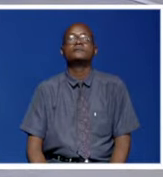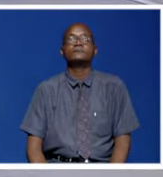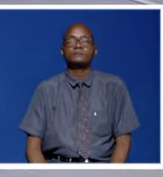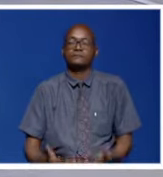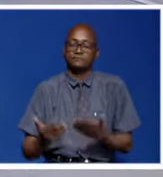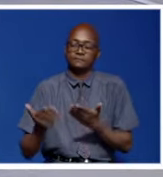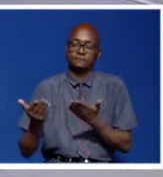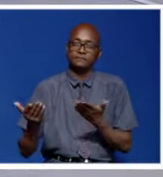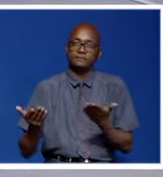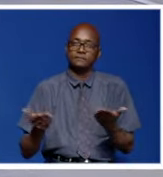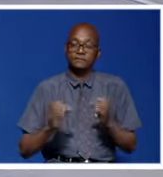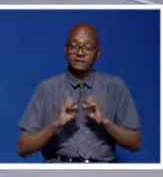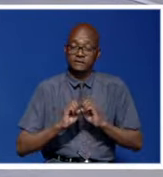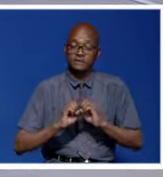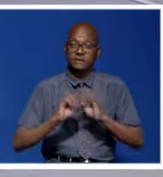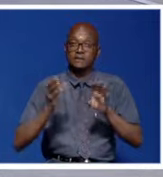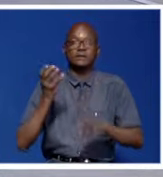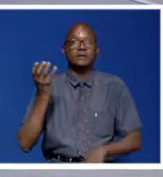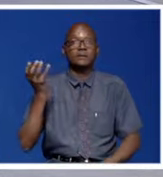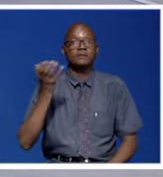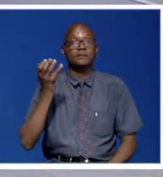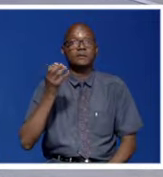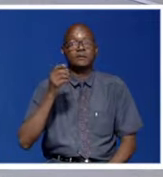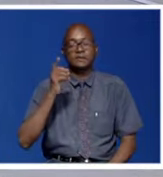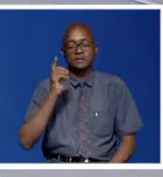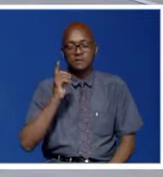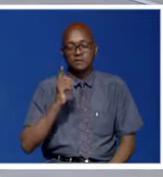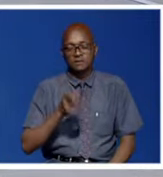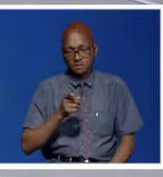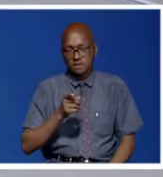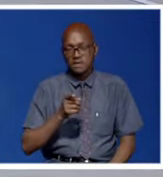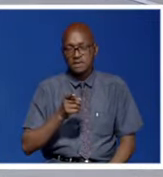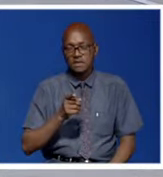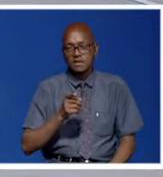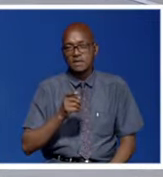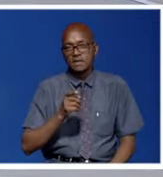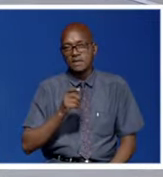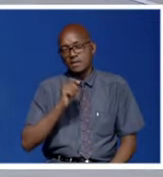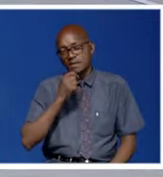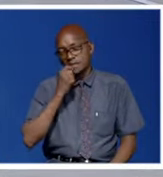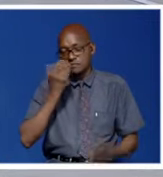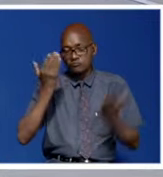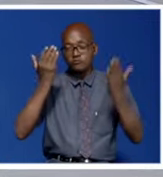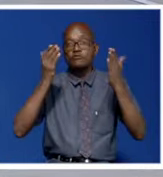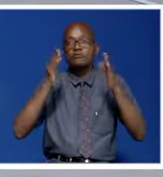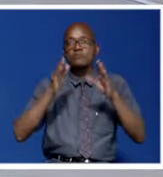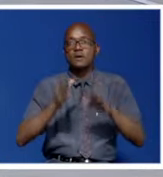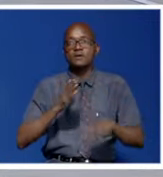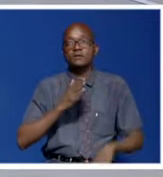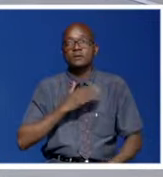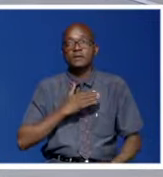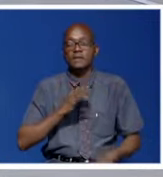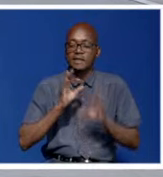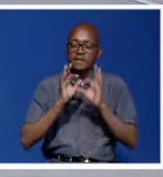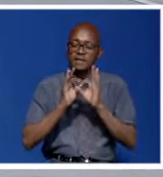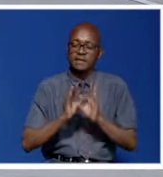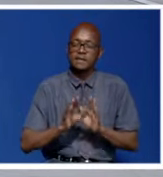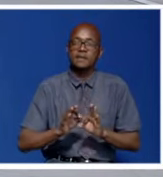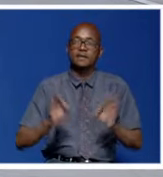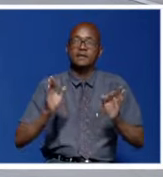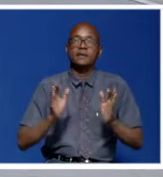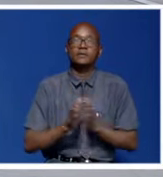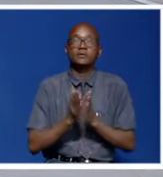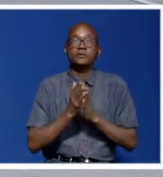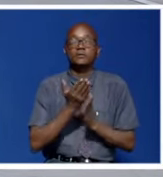Karibu katika mitandao ya kijamii, ikiwa ni Idi Mos, Idi Alfitr, Idi Mubarak. Ni kutakia heri ya siku kuu ya Idi popote